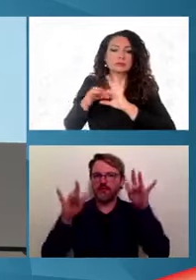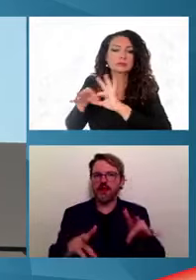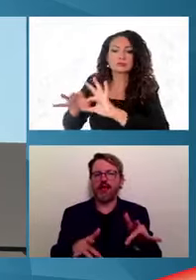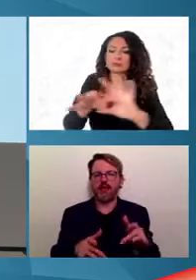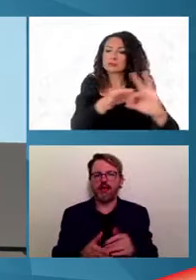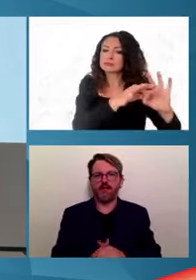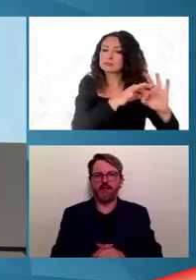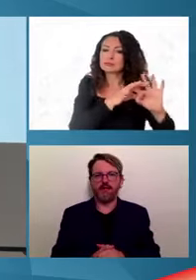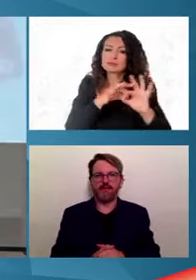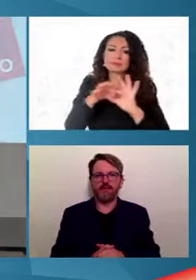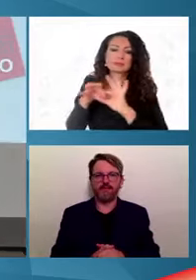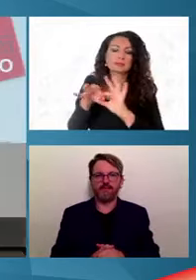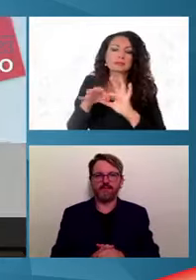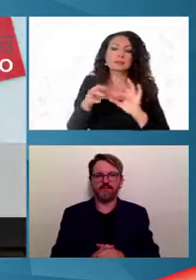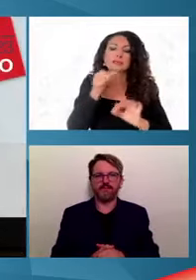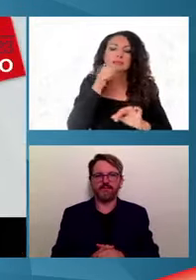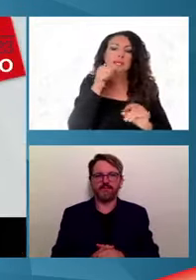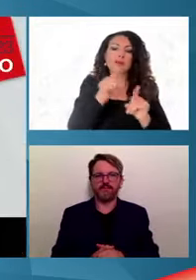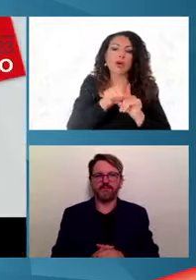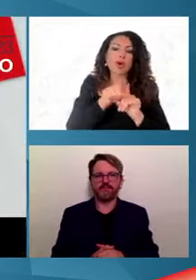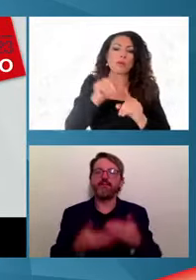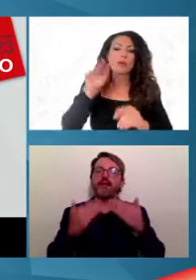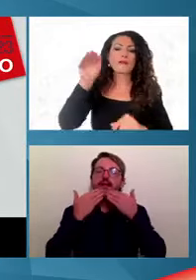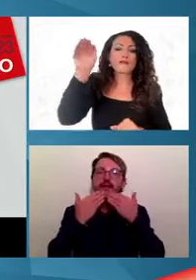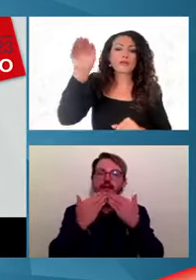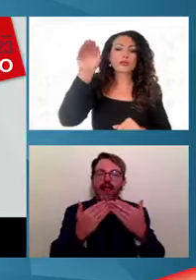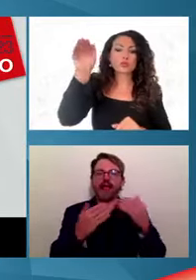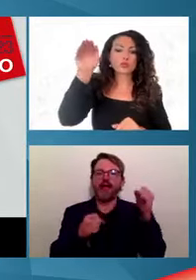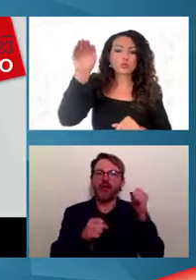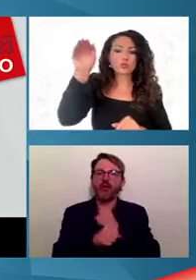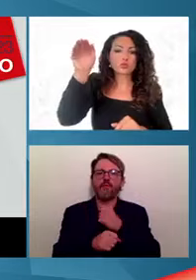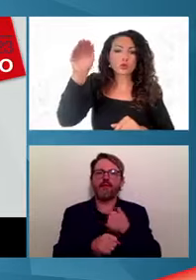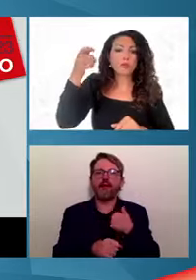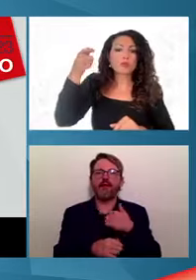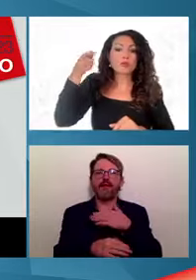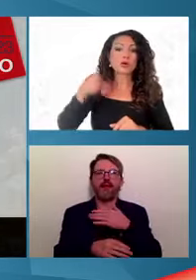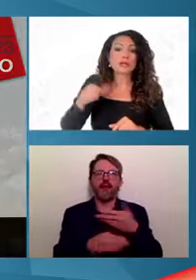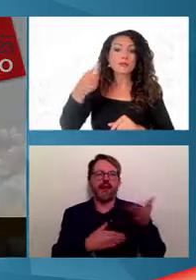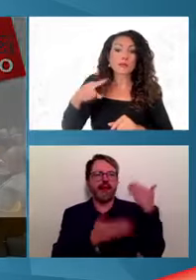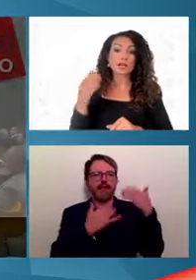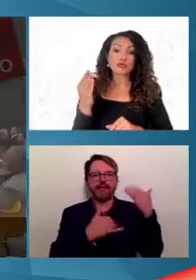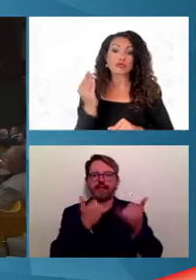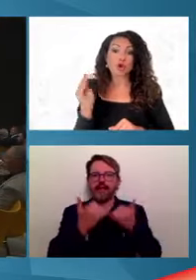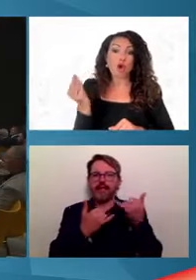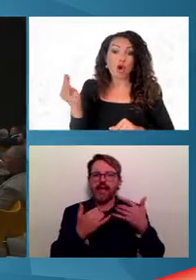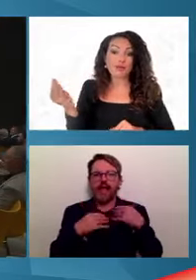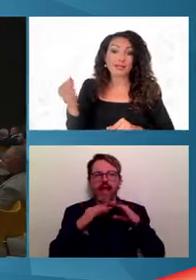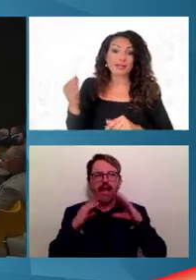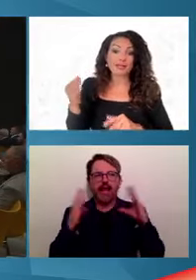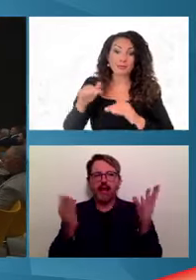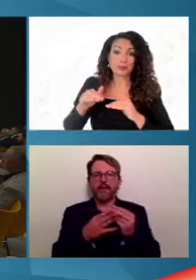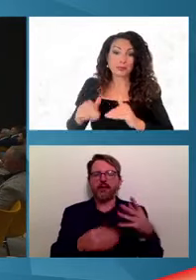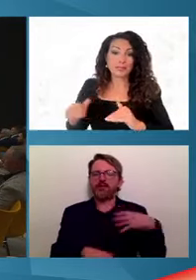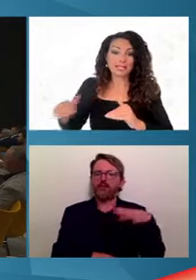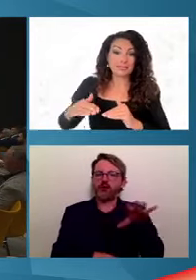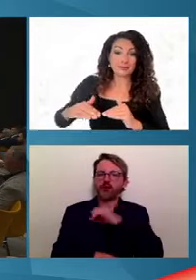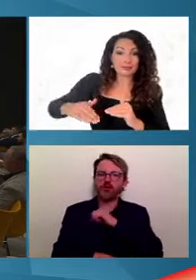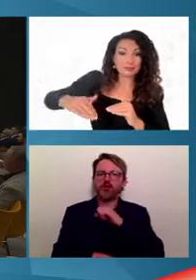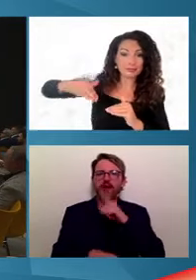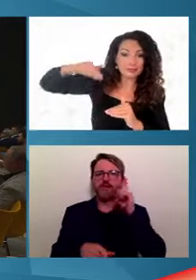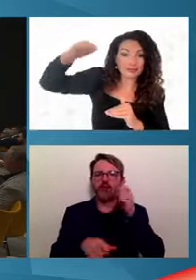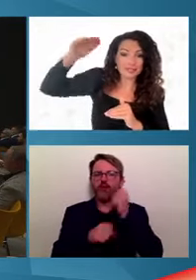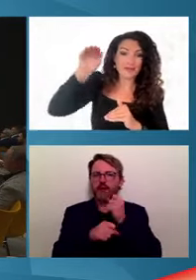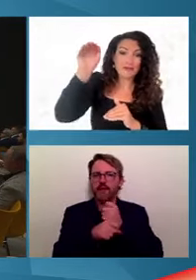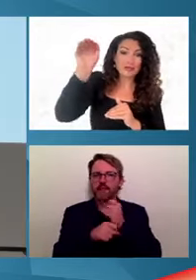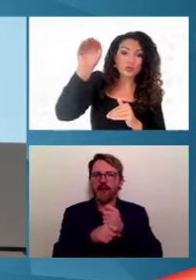Zukunft gestalten können. Danke nochmals dafür, was in den letzten Jahren gemeinsam mit Ihnen geschaffen und gemacht werden konnte und